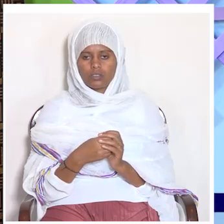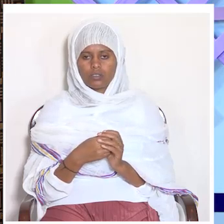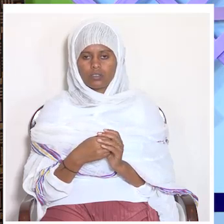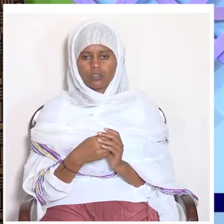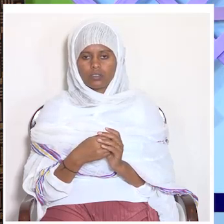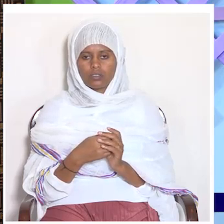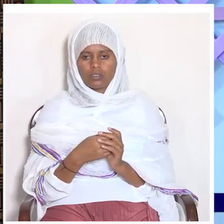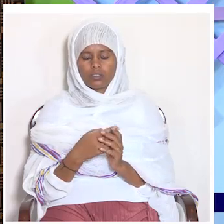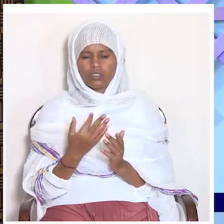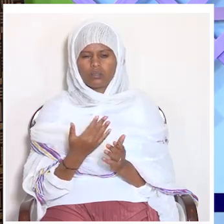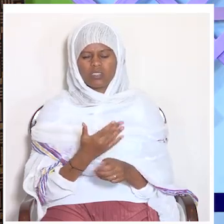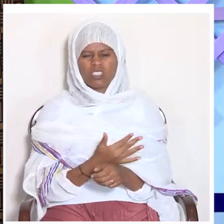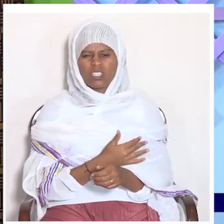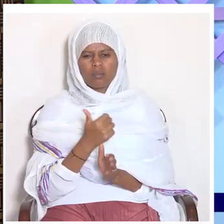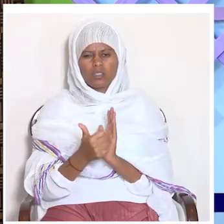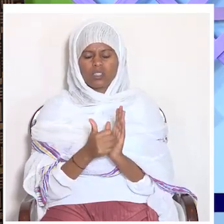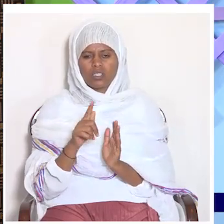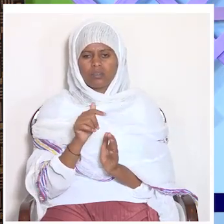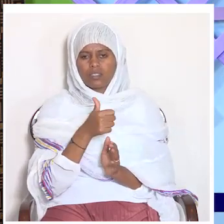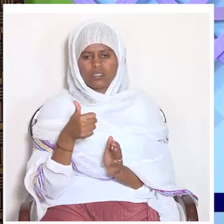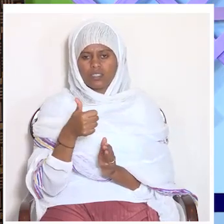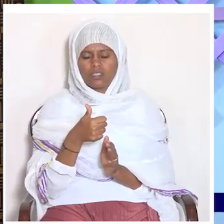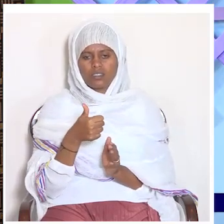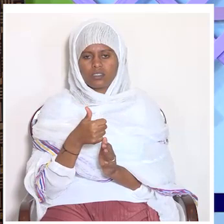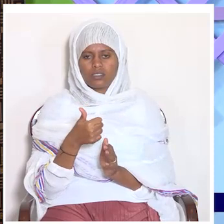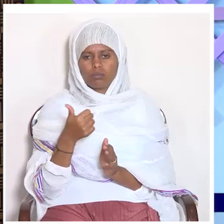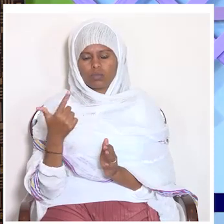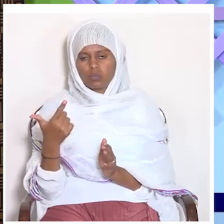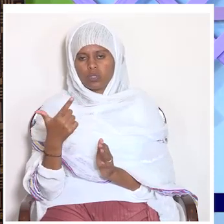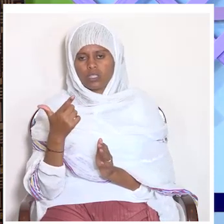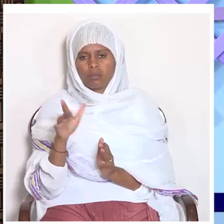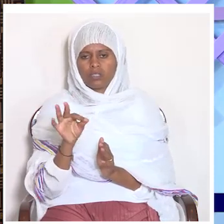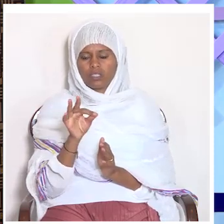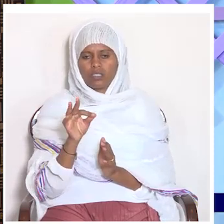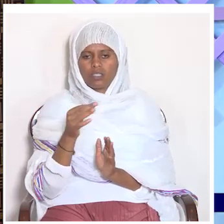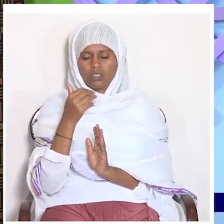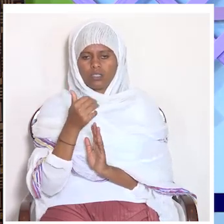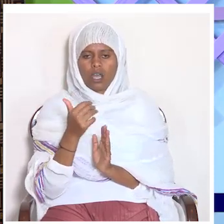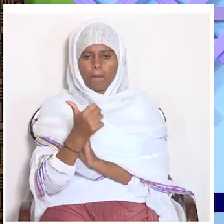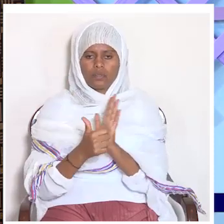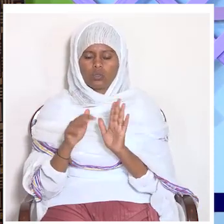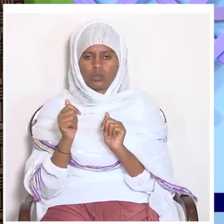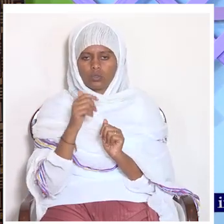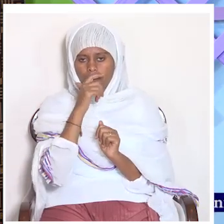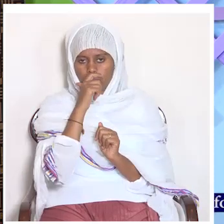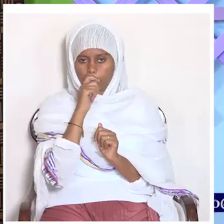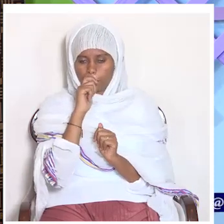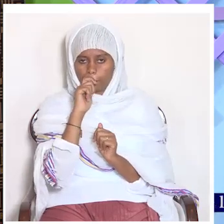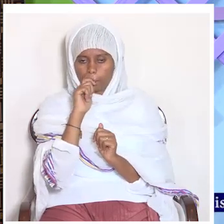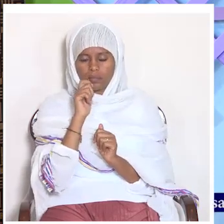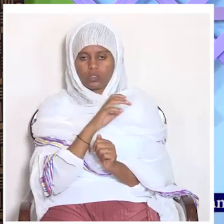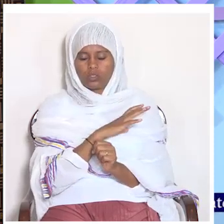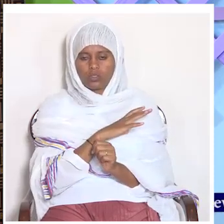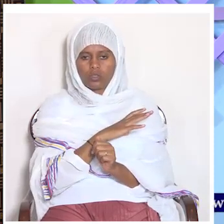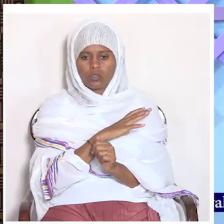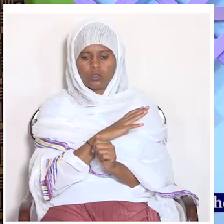ቅድሚ ክንደይ ዓመታት ዝኸውን ነቢይ ኢሳይያስ ቅድሚ 700 ዝኸውን